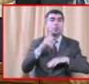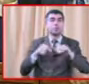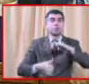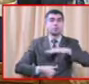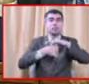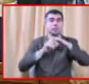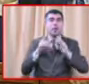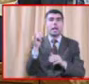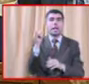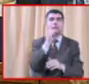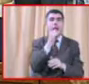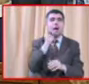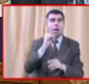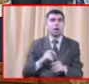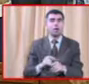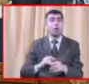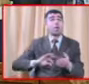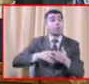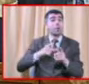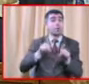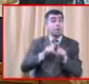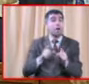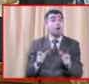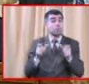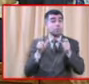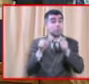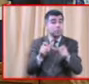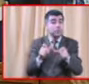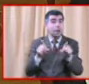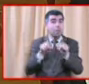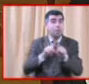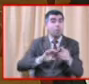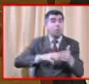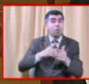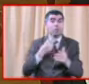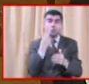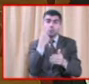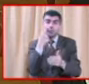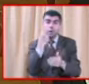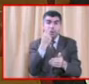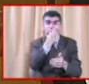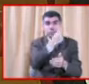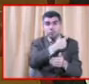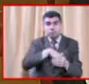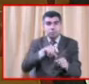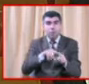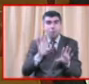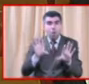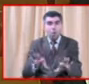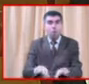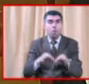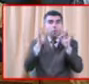الثانية، وهي لجان معنية بالسهرة على احترام تطبيق مجموع المقتضيات